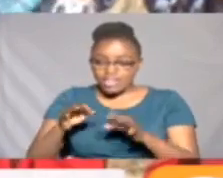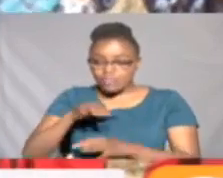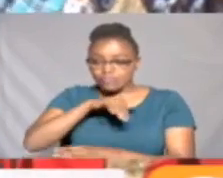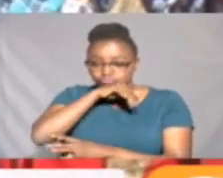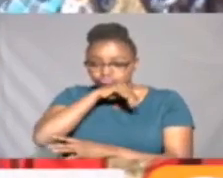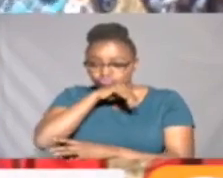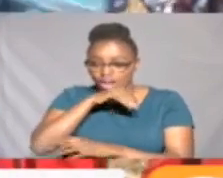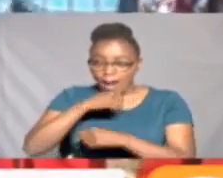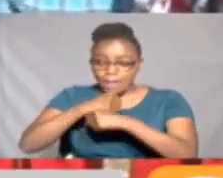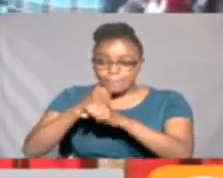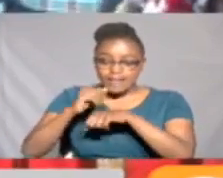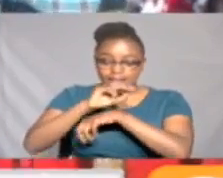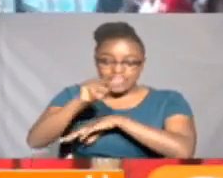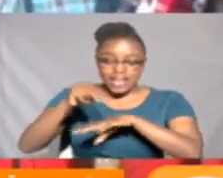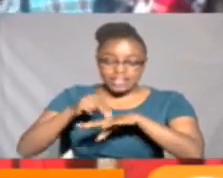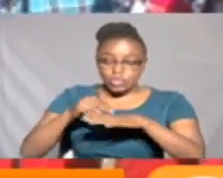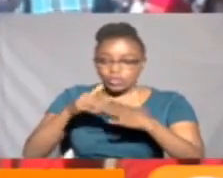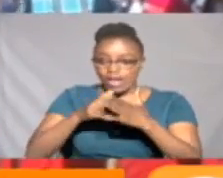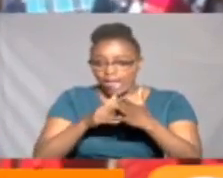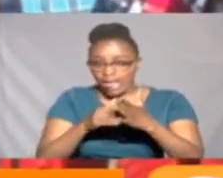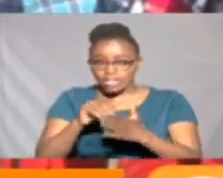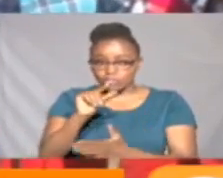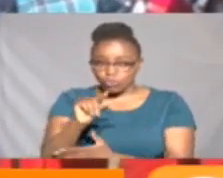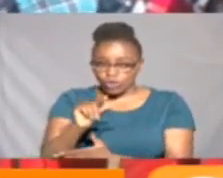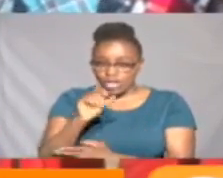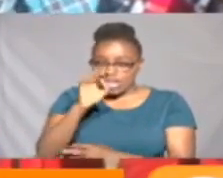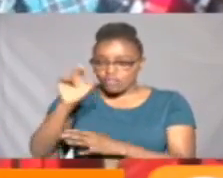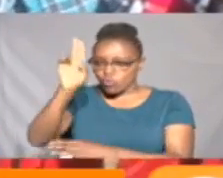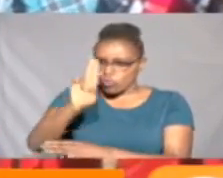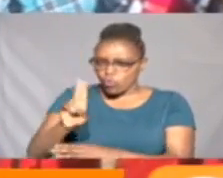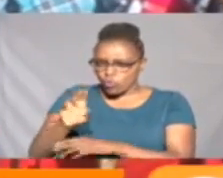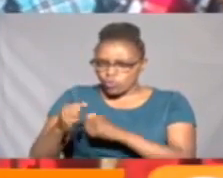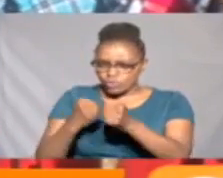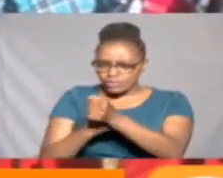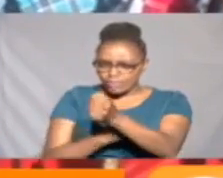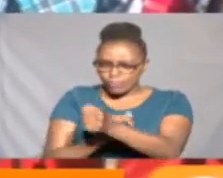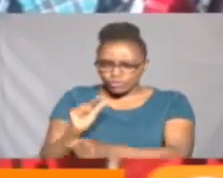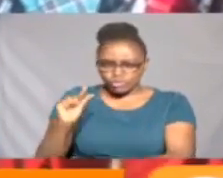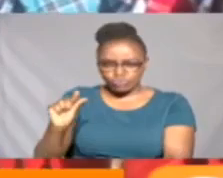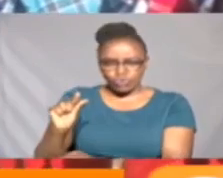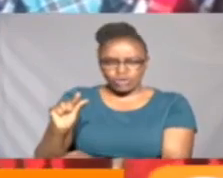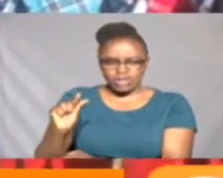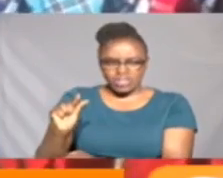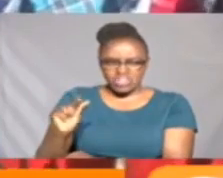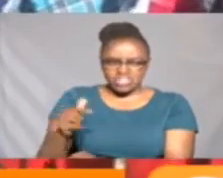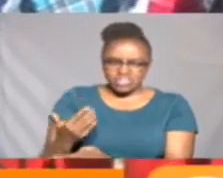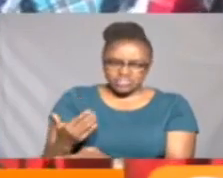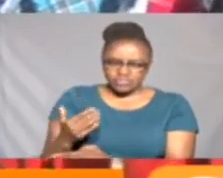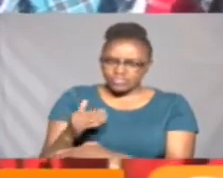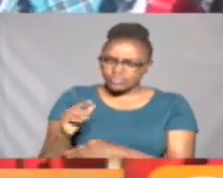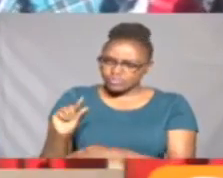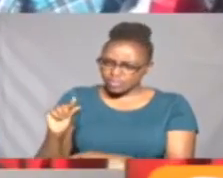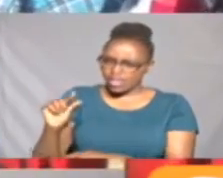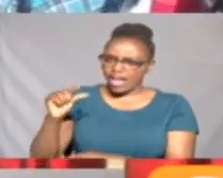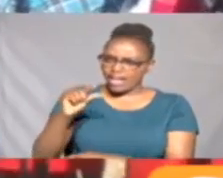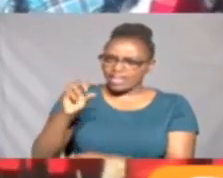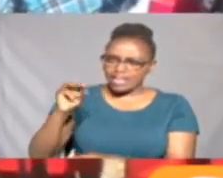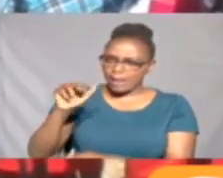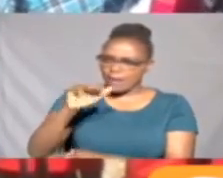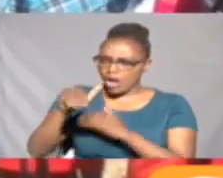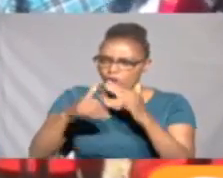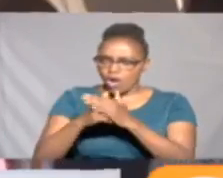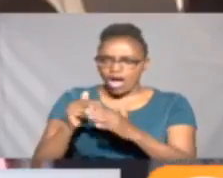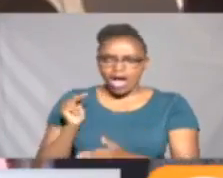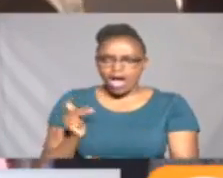yake, akipigwa aje kidogo na uhuru kidogo tu, hata gema izikuje yote kidogo tu, hiyo